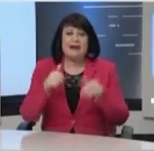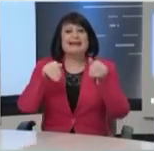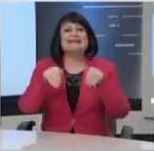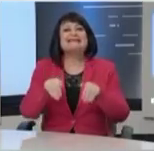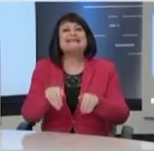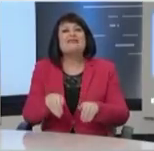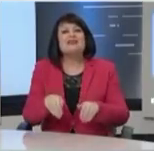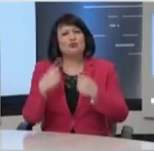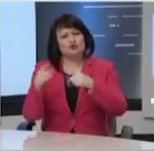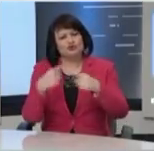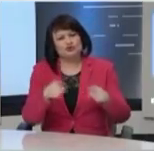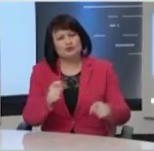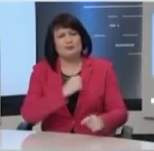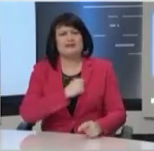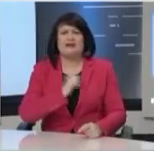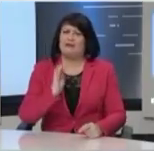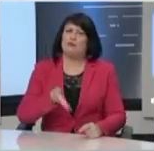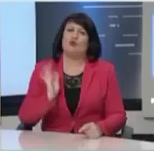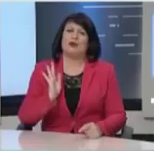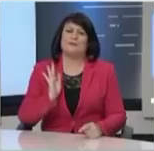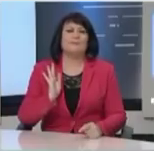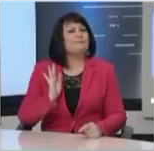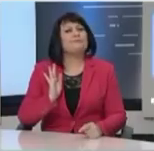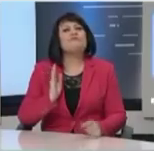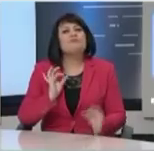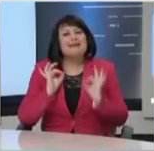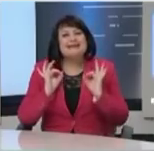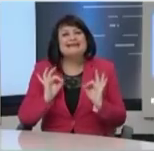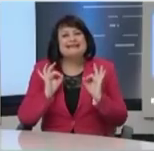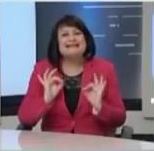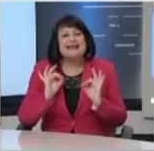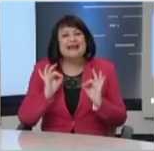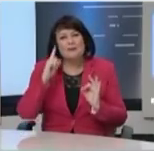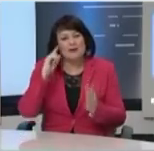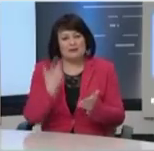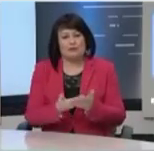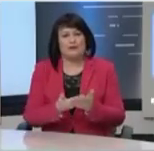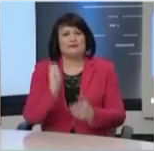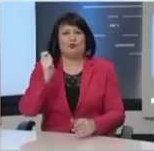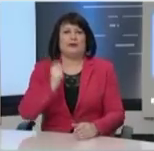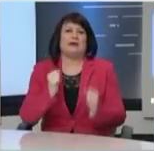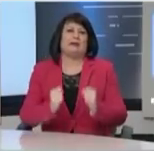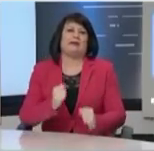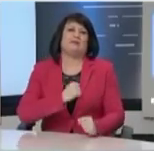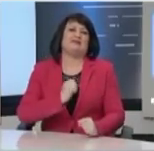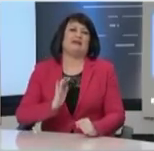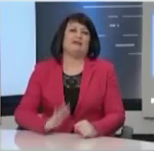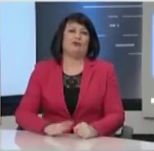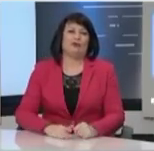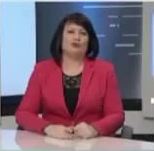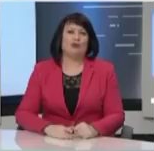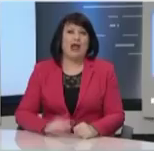απέναντι σε διαφορετική άποψη, γιατί εκκινεί από μια συγκεκριμένη τεκμηριωμένη πολιτική θέση. Με